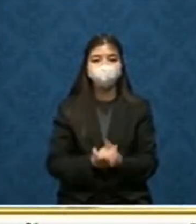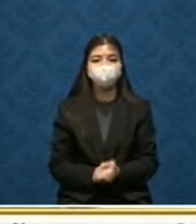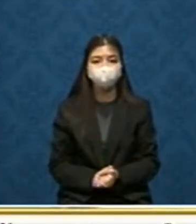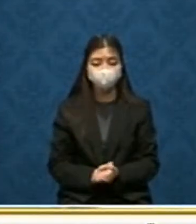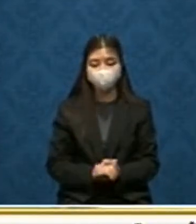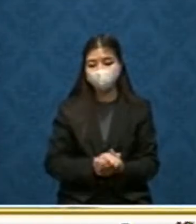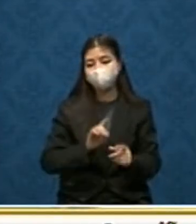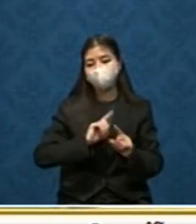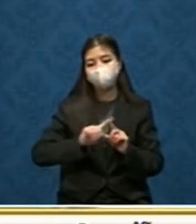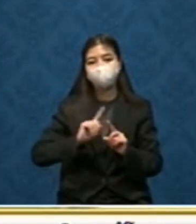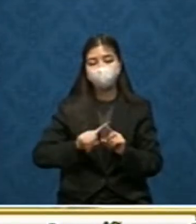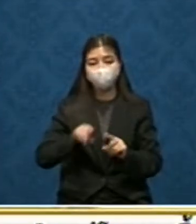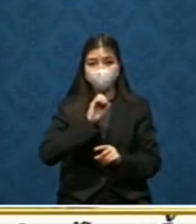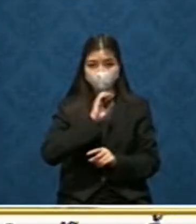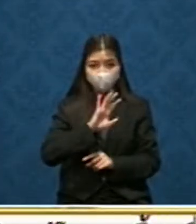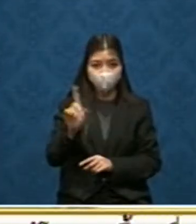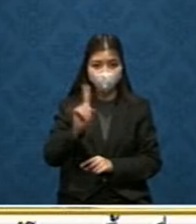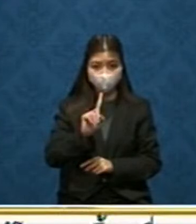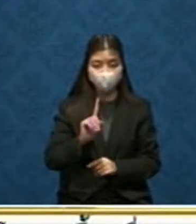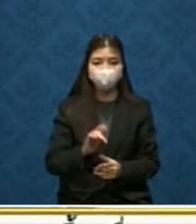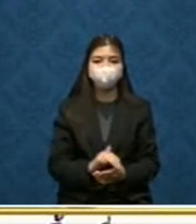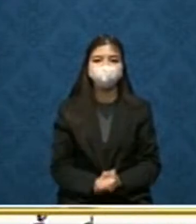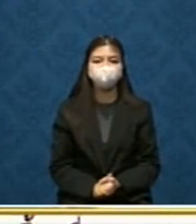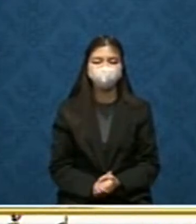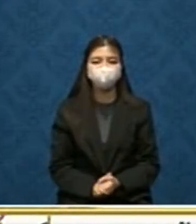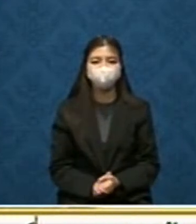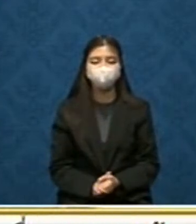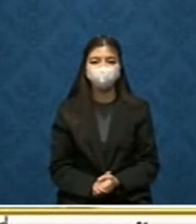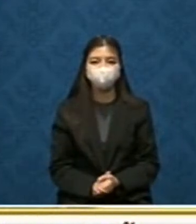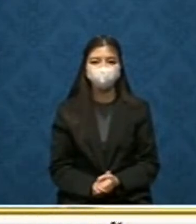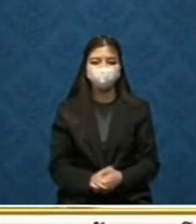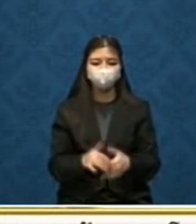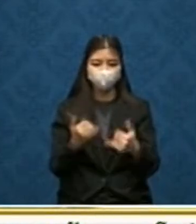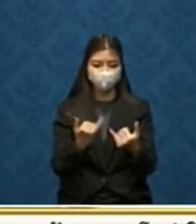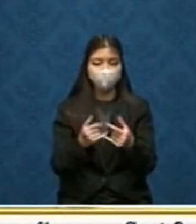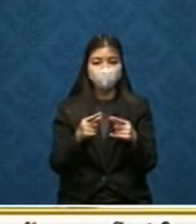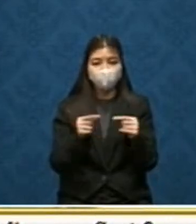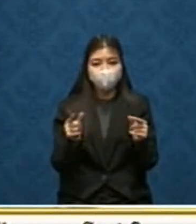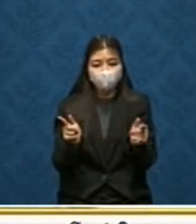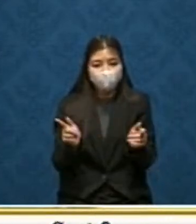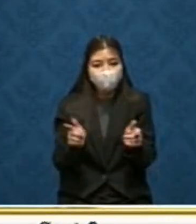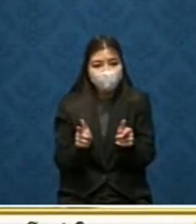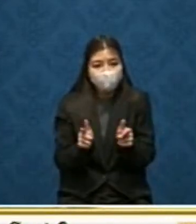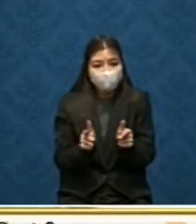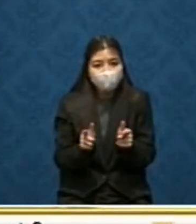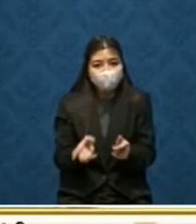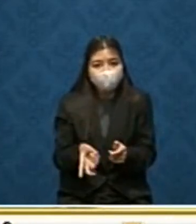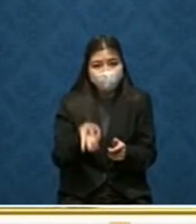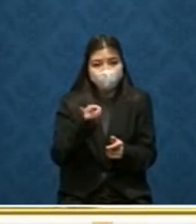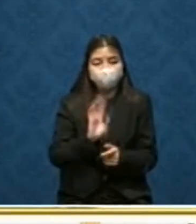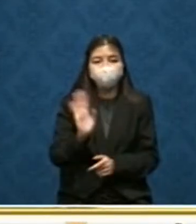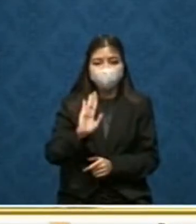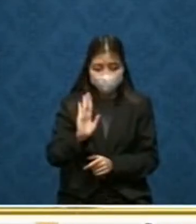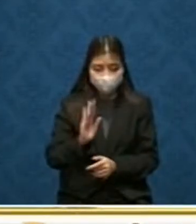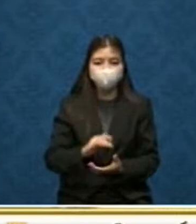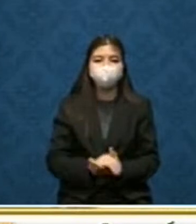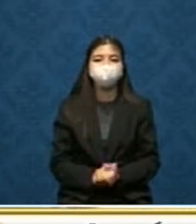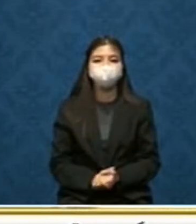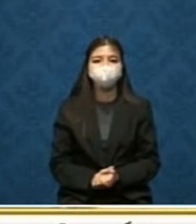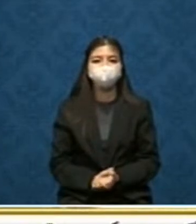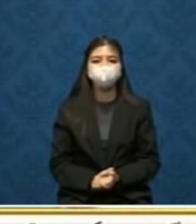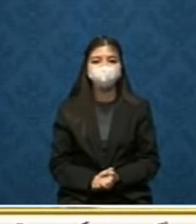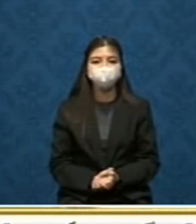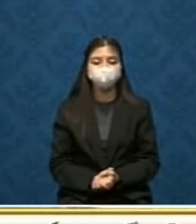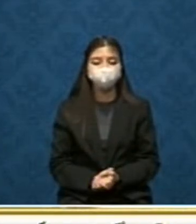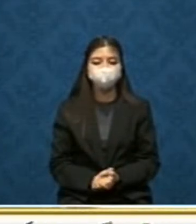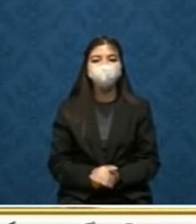ทั้งหมดกำลงจะบอกว่ากรณีนี้ไม่ใช่เรื่องเล็กท่านนายกและท่หารหารอยในนั่นช